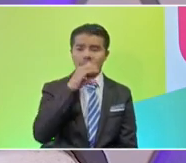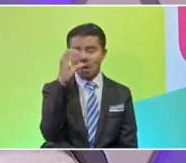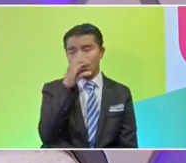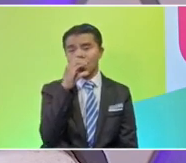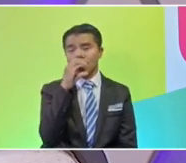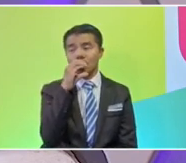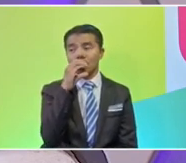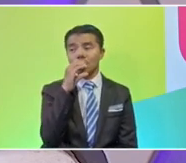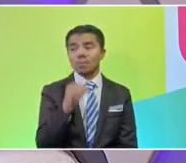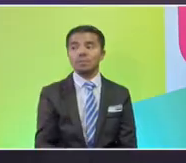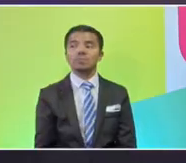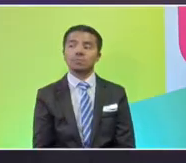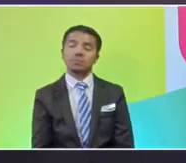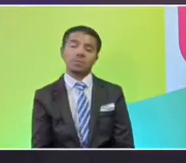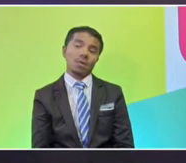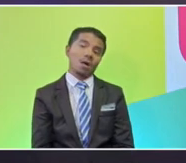Yesus